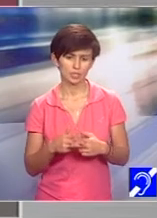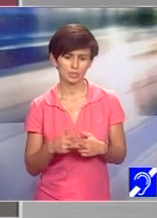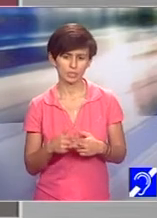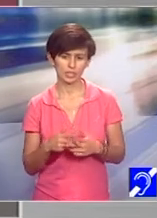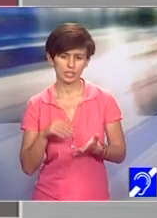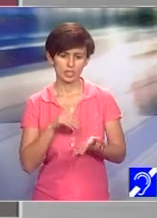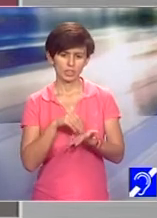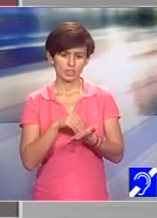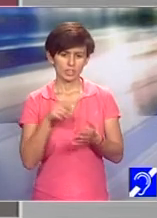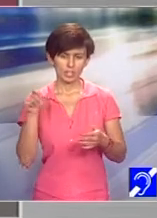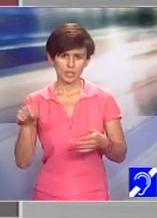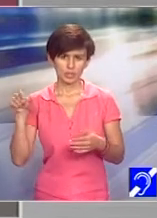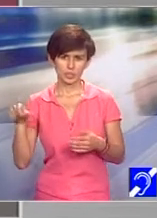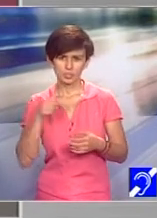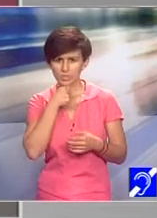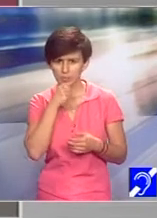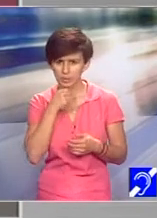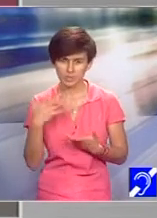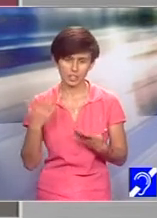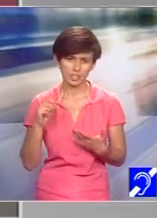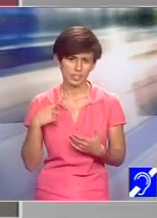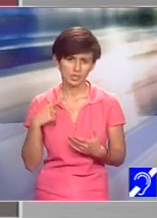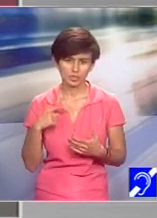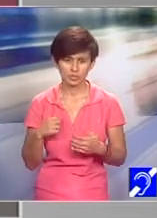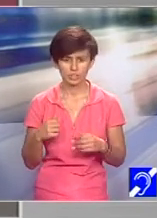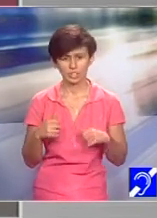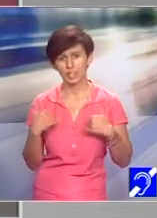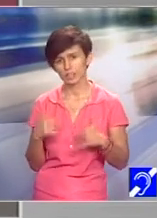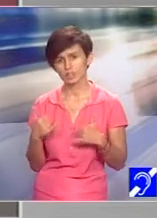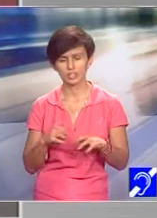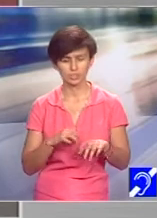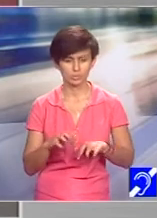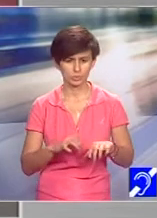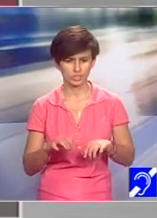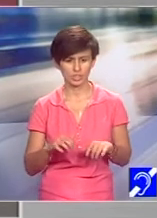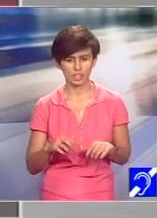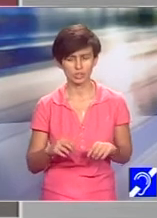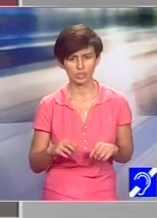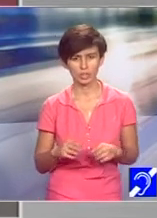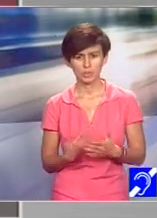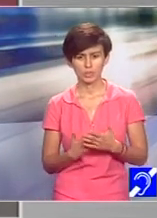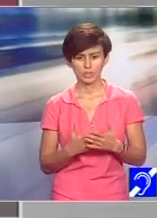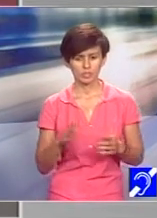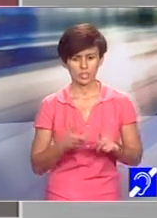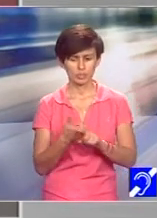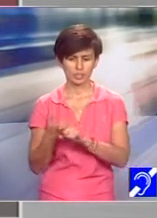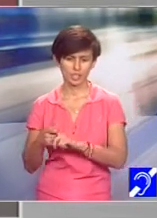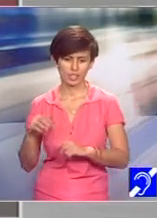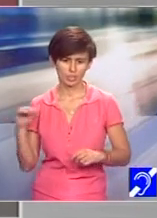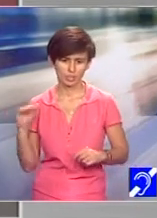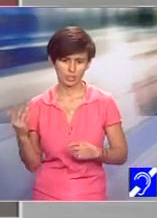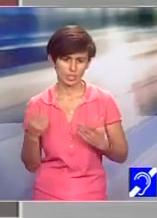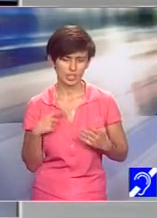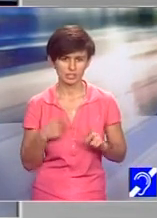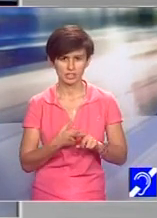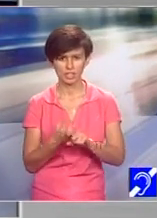în vârstă, să le spunem așa, mai puțin digitalizați, pentru a-și regla oarecum relația cu cei mici care sunt foarte